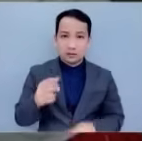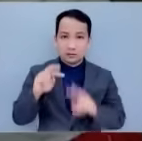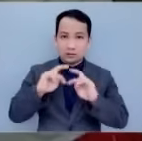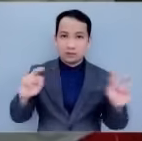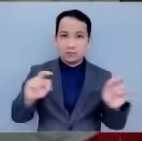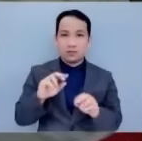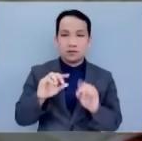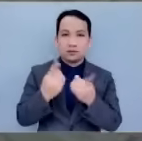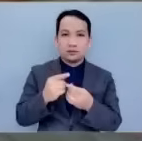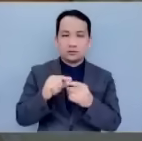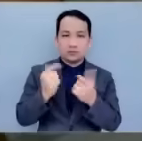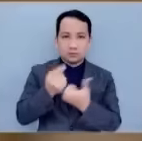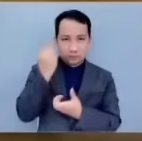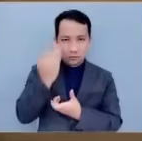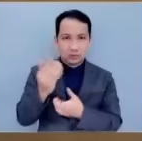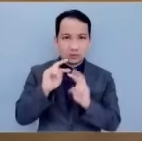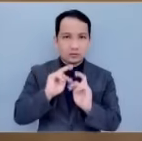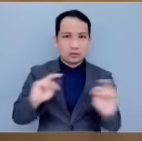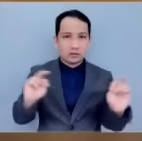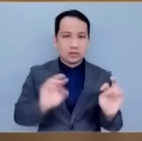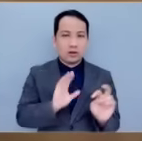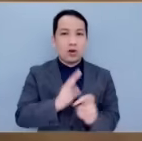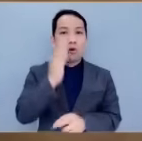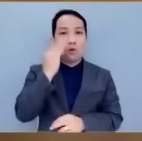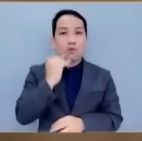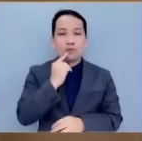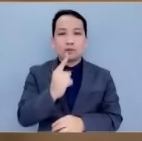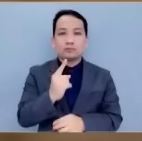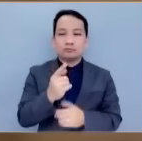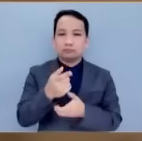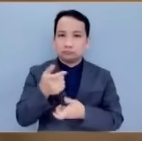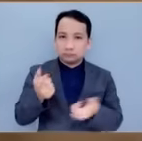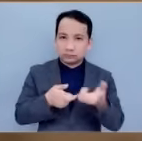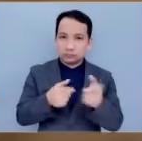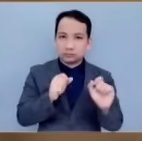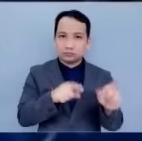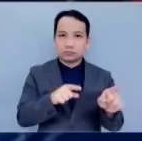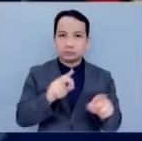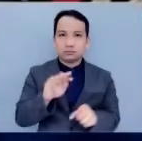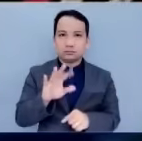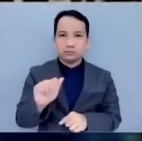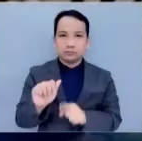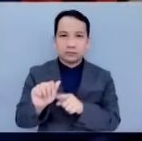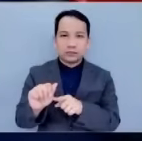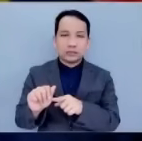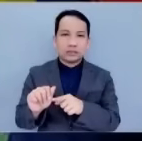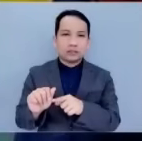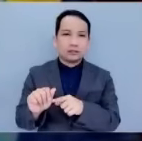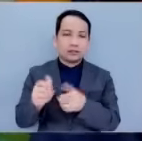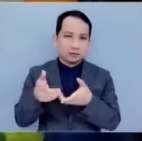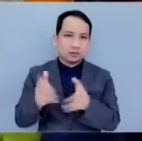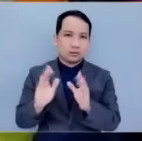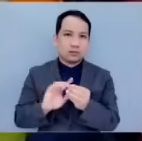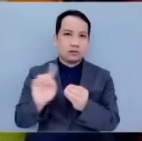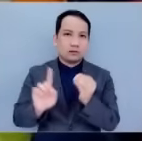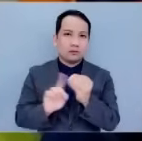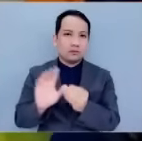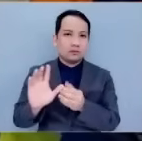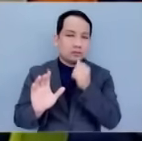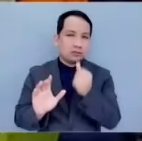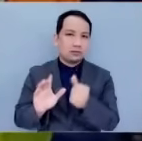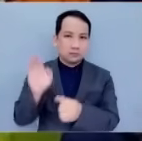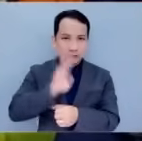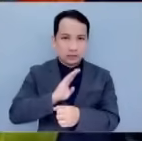groups, imbestigahan ito dahil naging kalakaran na raw ang pagbebenta ng NFA rice ng payagan nito para hindi mabulok ang